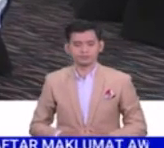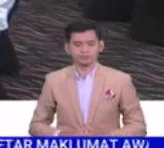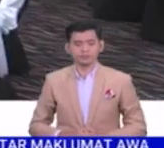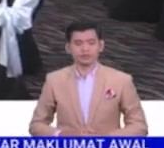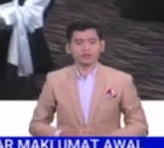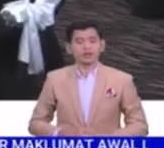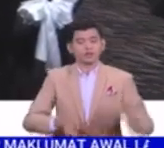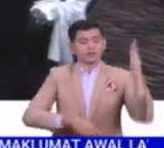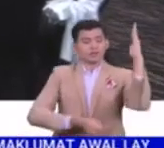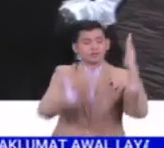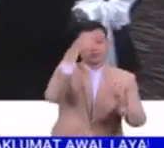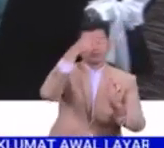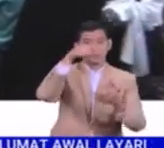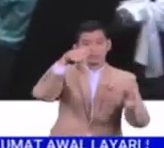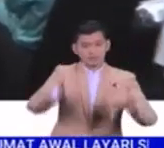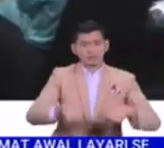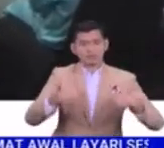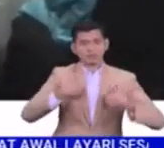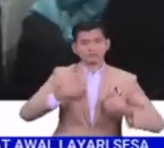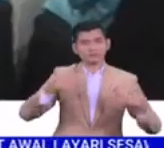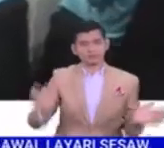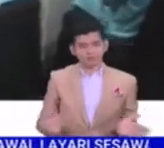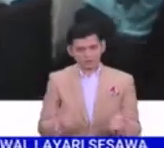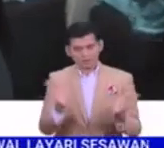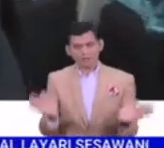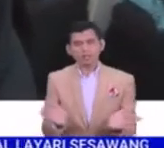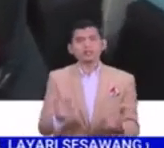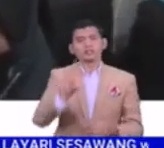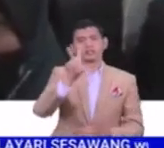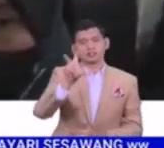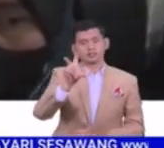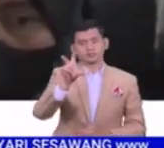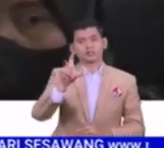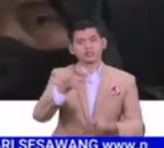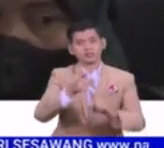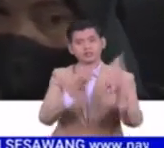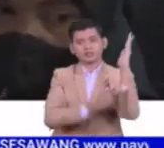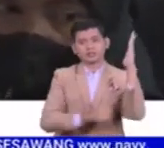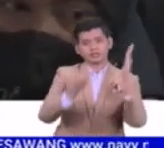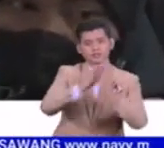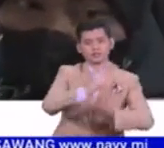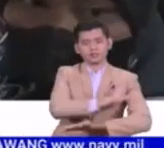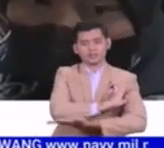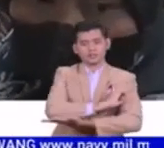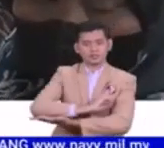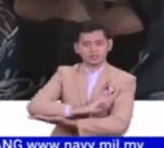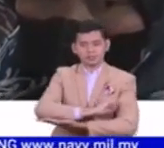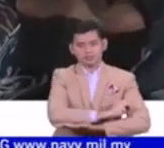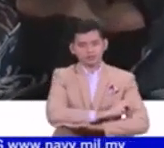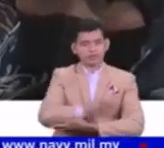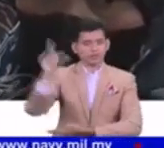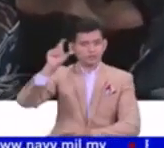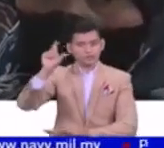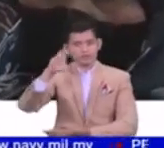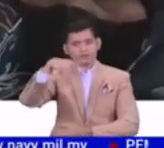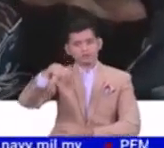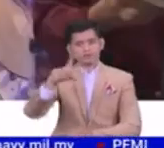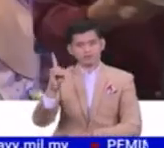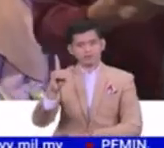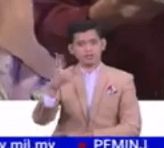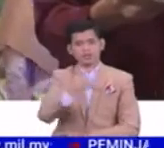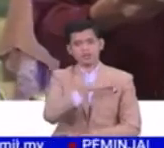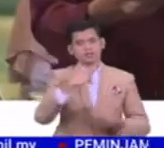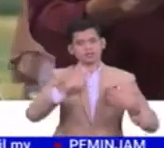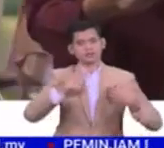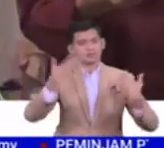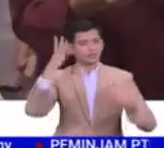Salah sebuah hotel di sini meraikan 30 orang anak yatim dari Yayasan Anak Yatim Piatu Islam Port Dickson. Mereka dibawa merasai